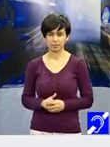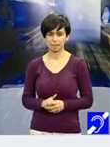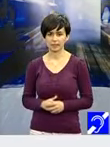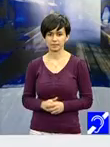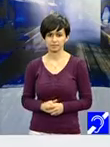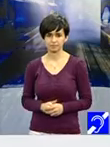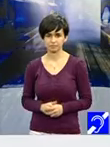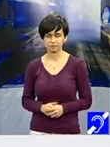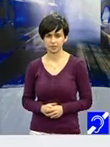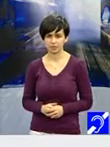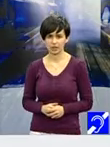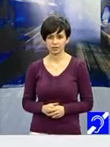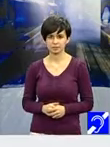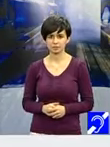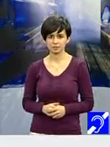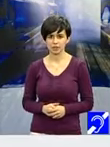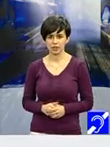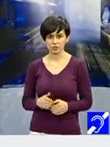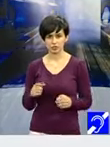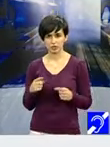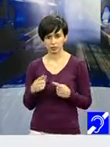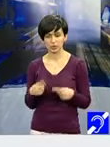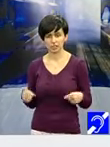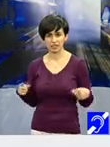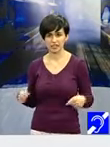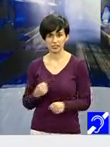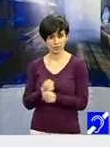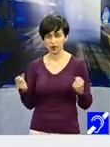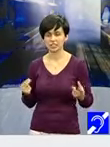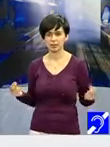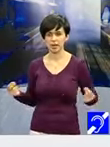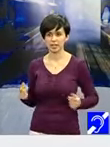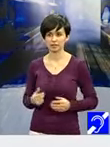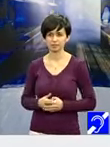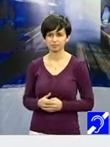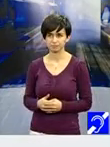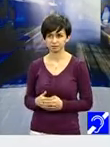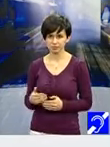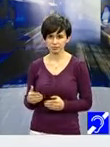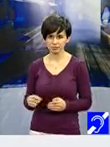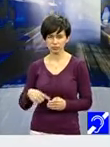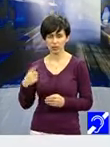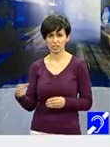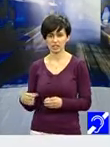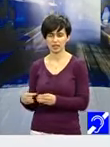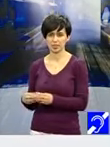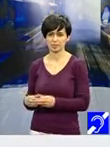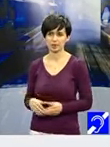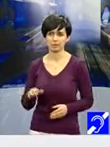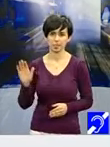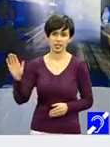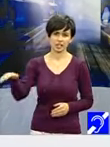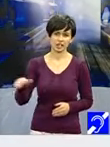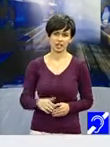o diferență foarte mare. Robotul a fost foarte bine conceput și a fost chiar foarte apreciat de cei care lucrează la